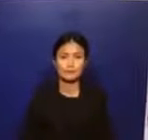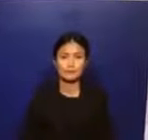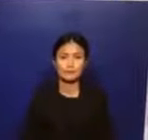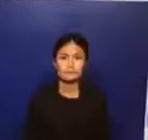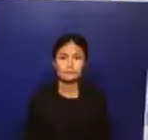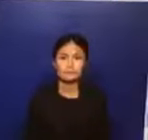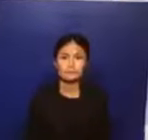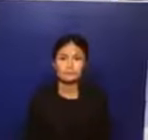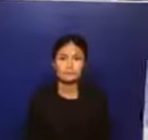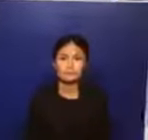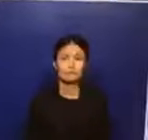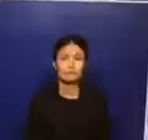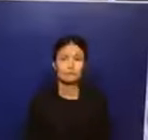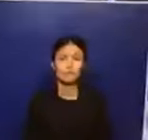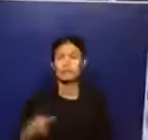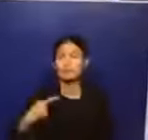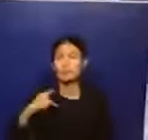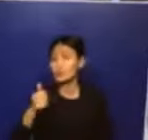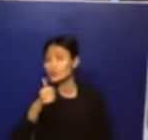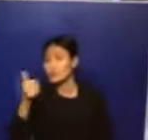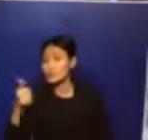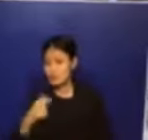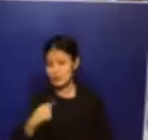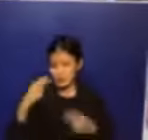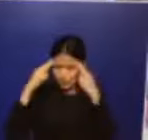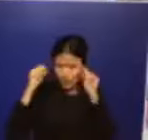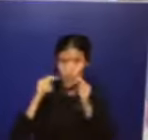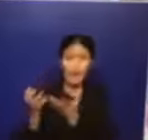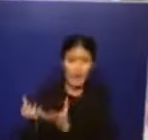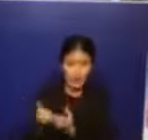การรับผลประโยชน์อื่นใดนะคะ